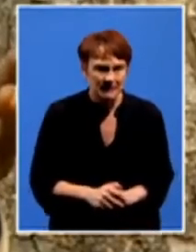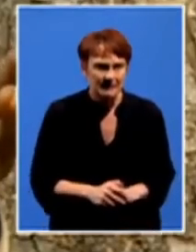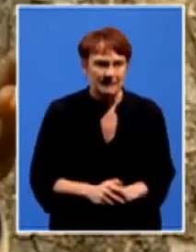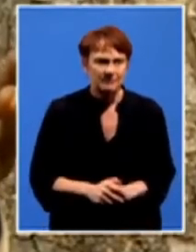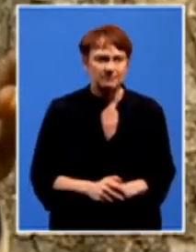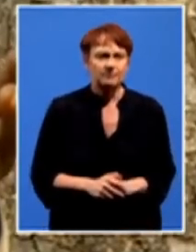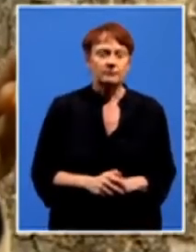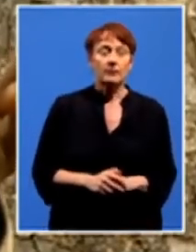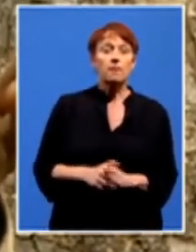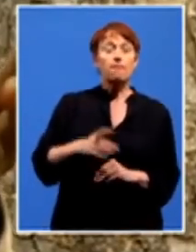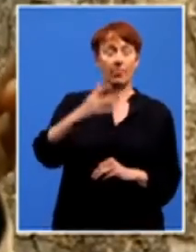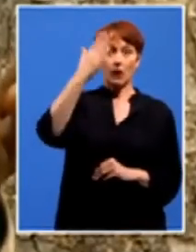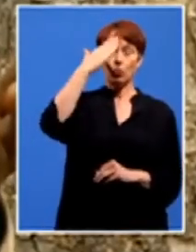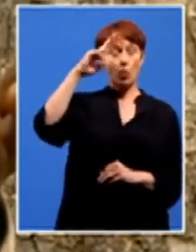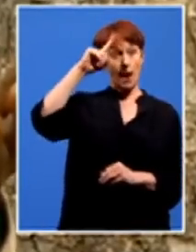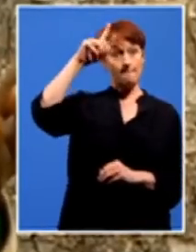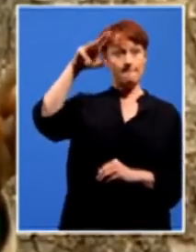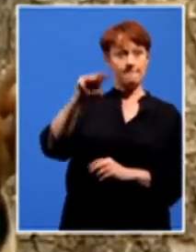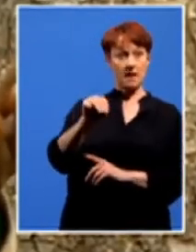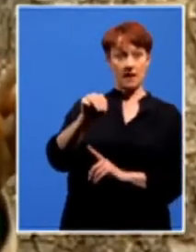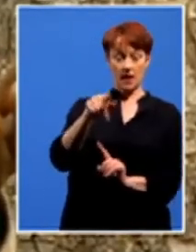vona Nelson